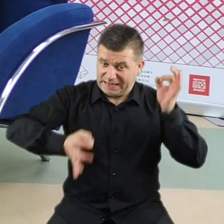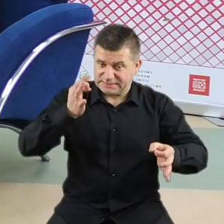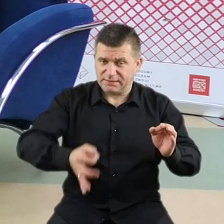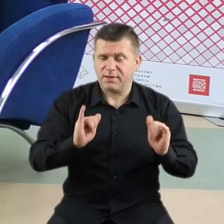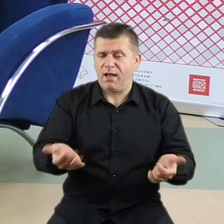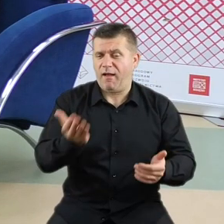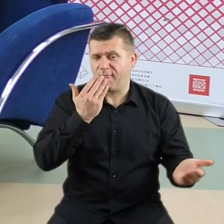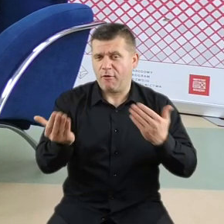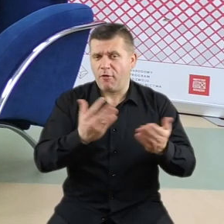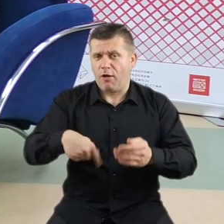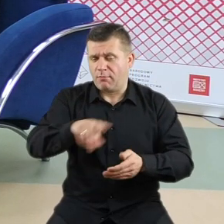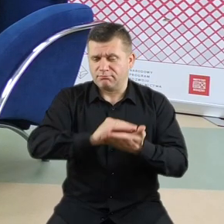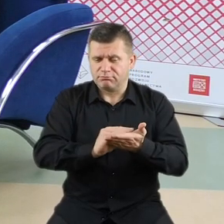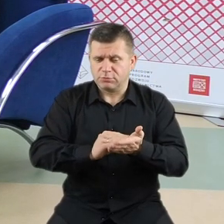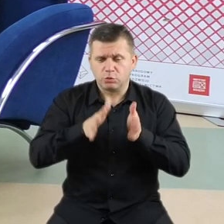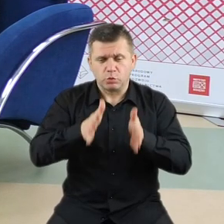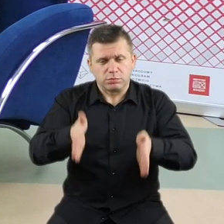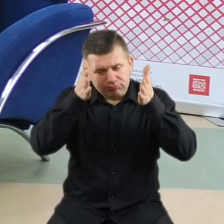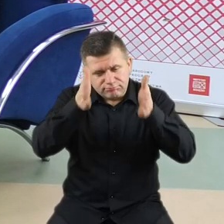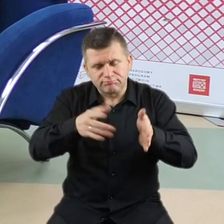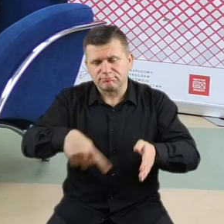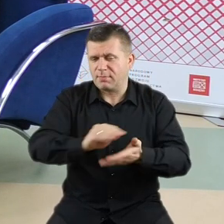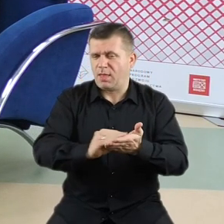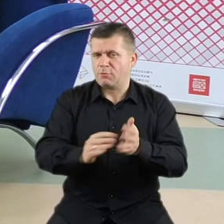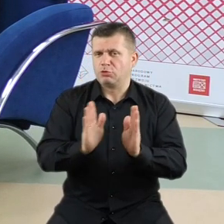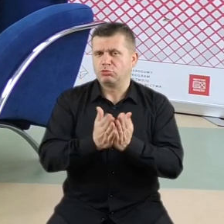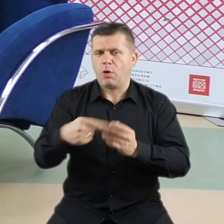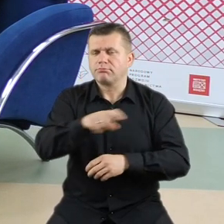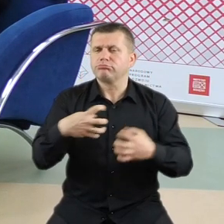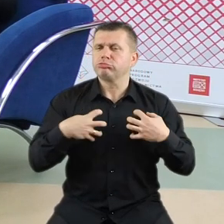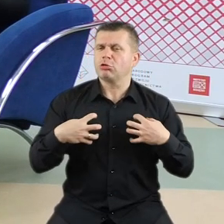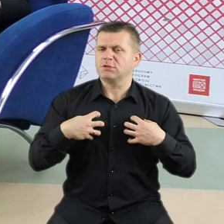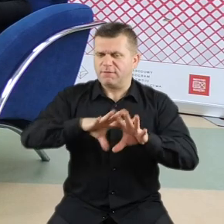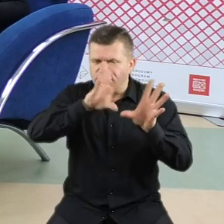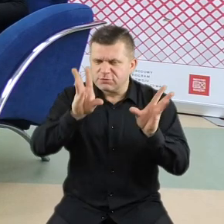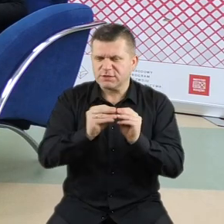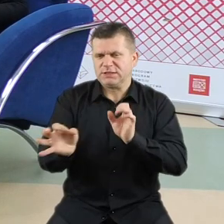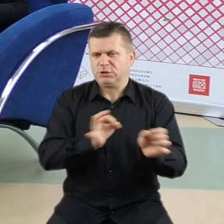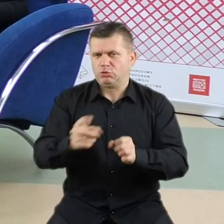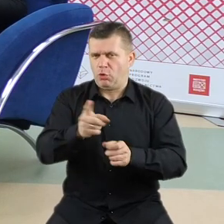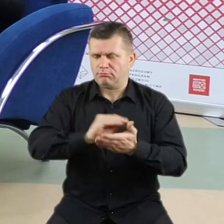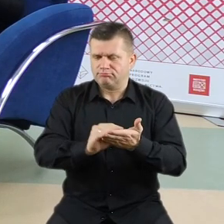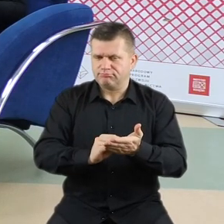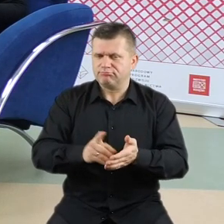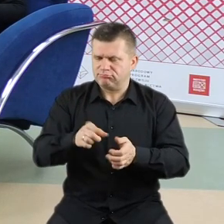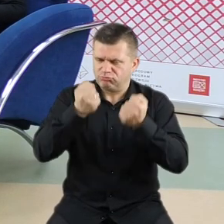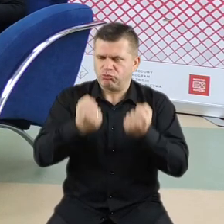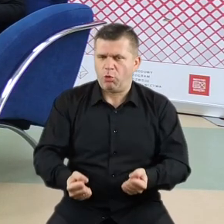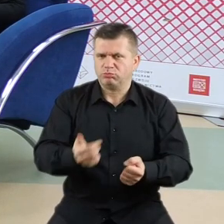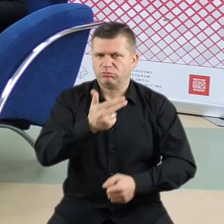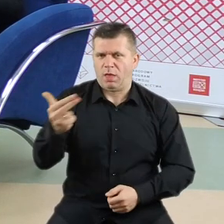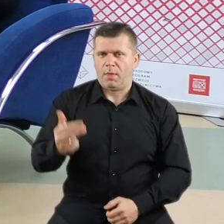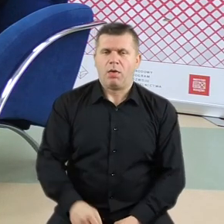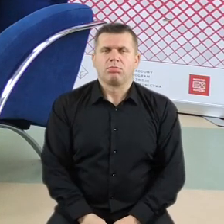Zastanawiałam się, jak to jest, kiedy pisarz poświęca tyle czasu na napisanie książki, przeżywa wszystkie historie, które tworzy, jakie by one nie były w tym przypadku